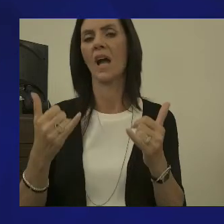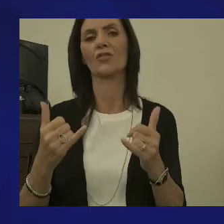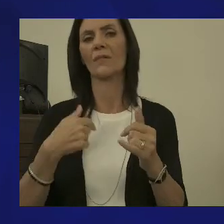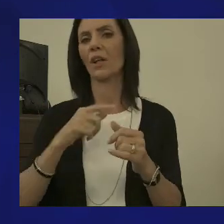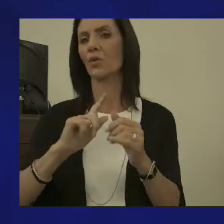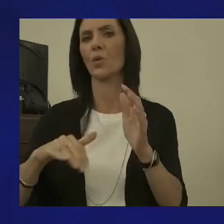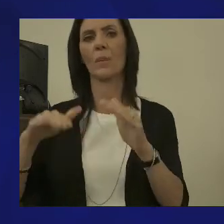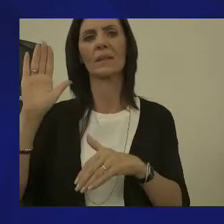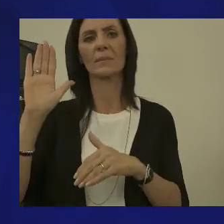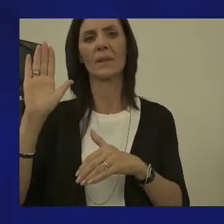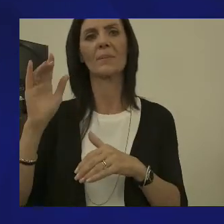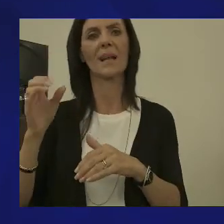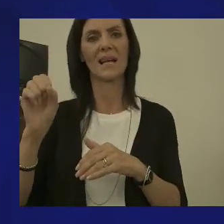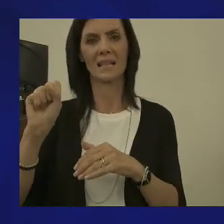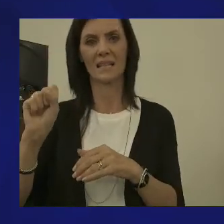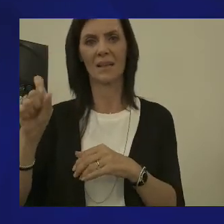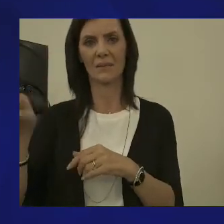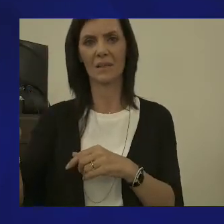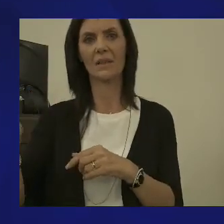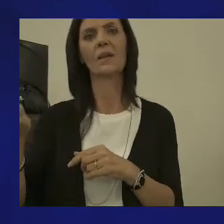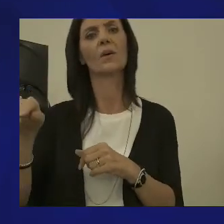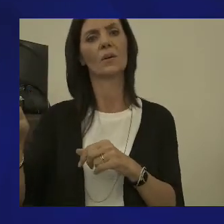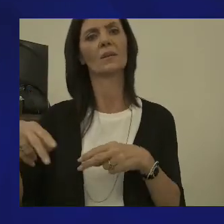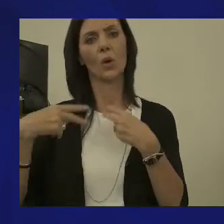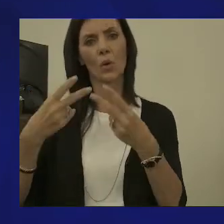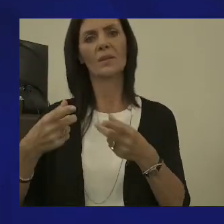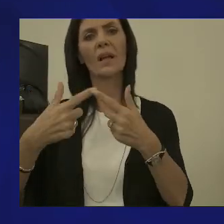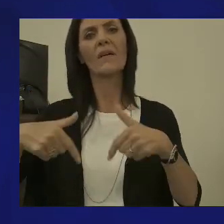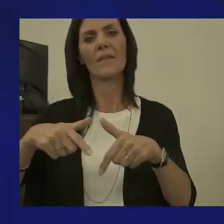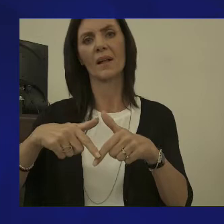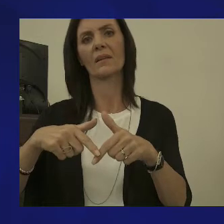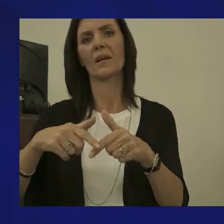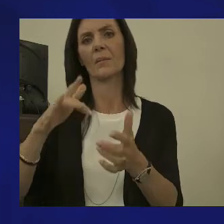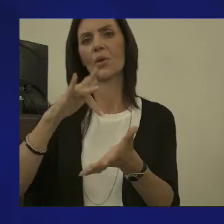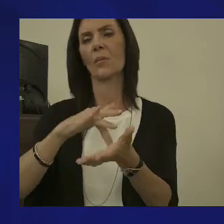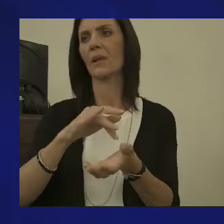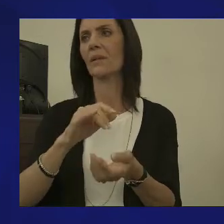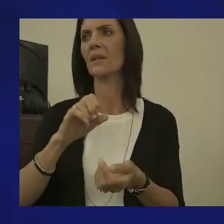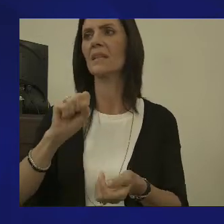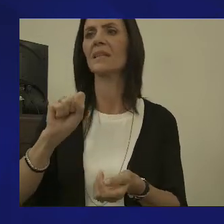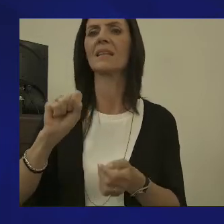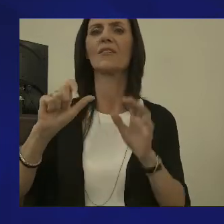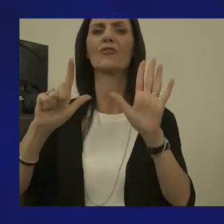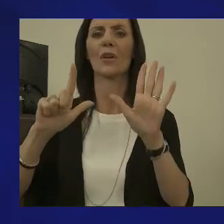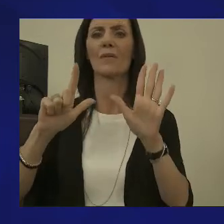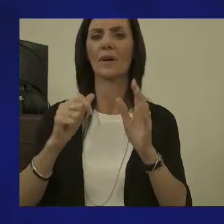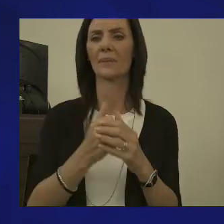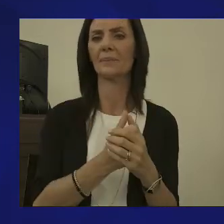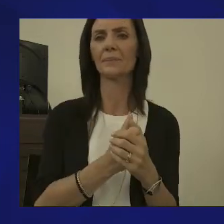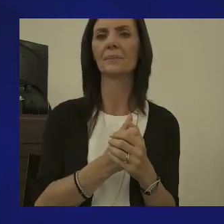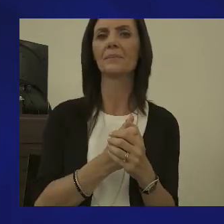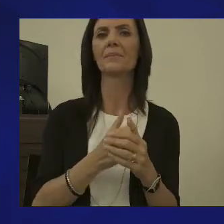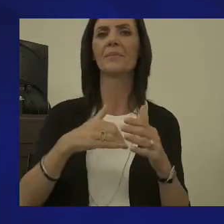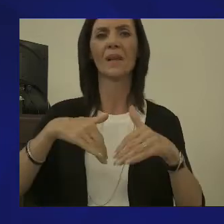כרגע על הסעיף הזה, כי הוא חוזר לוועדת המשנה. סעיף 7. הסעיף הזה זה נקרא סעיף